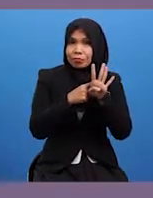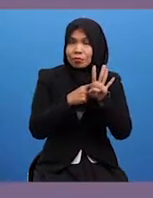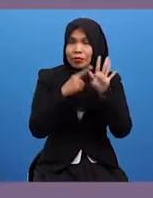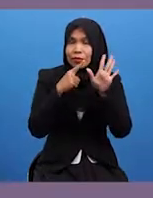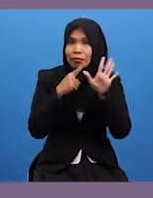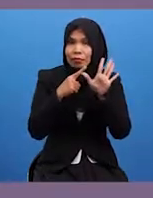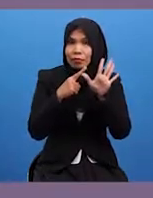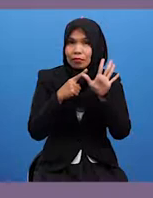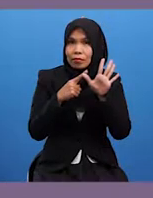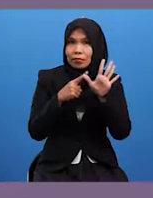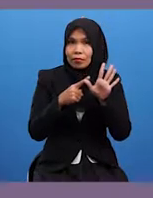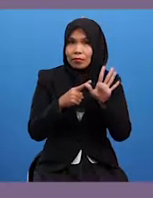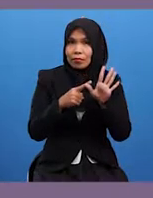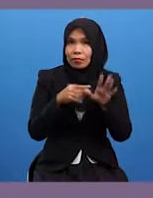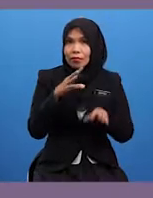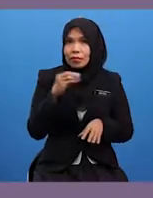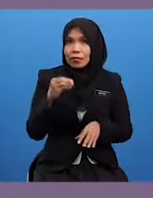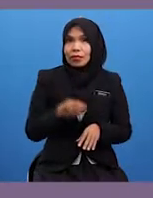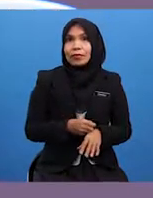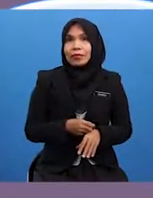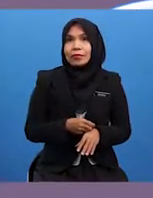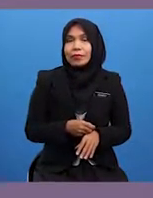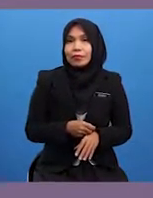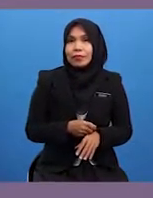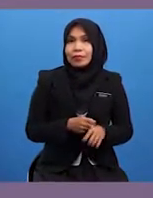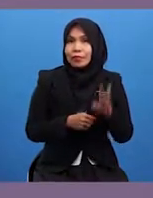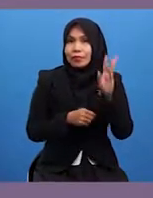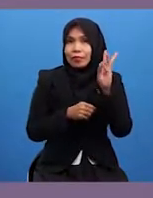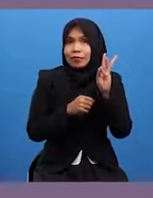sel suria dan jana kuasa elektrik.